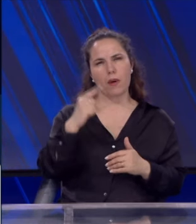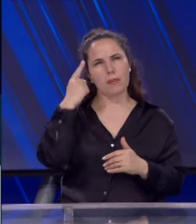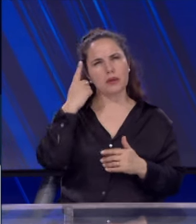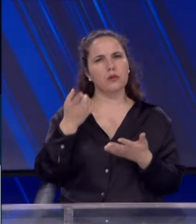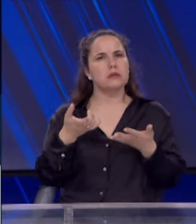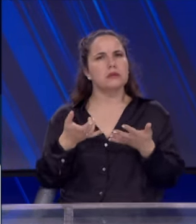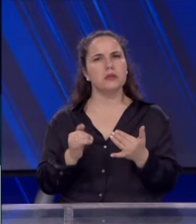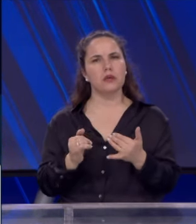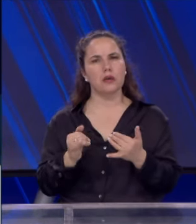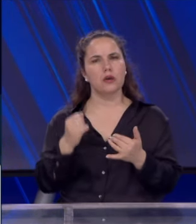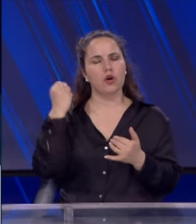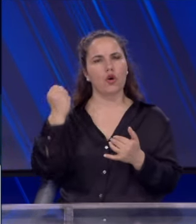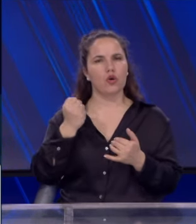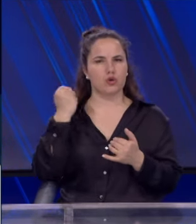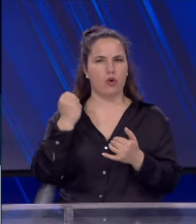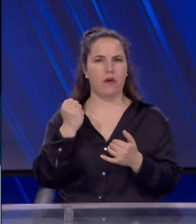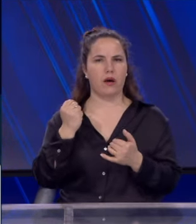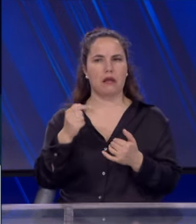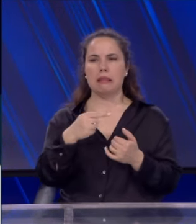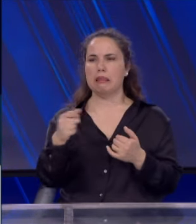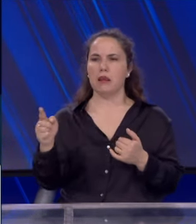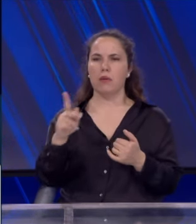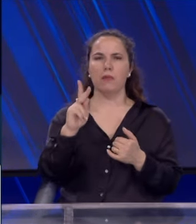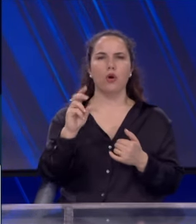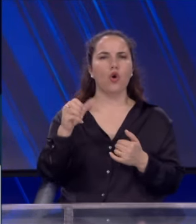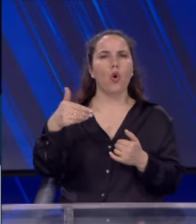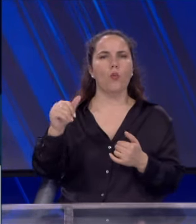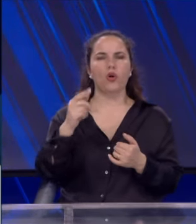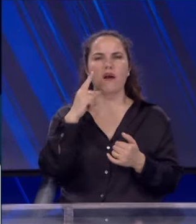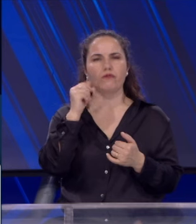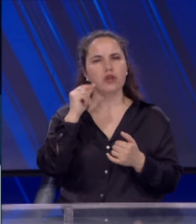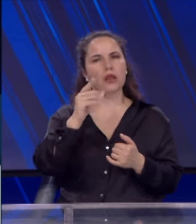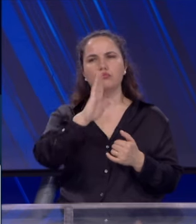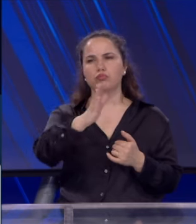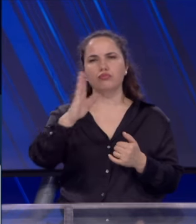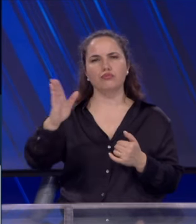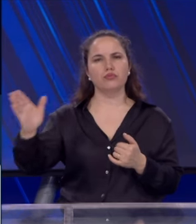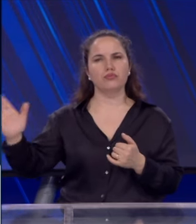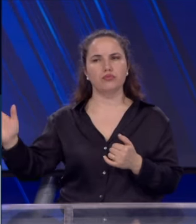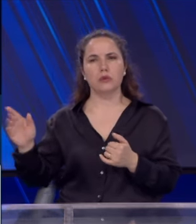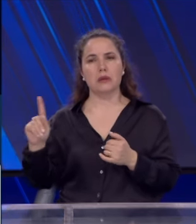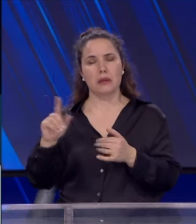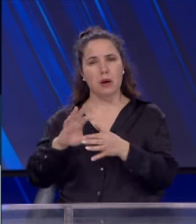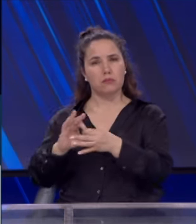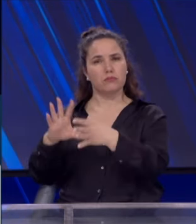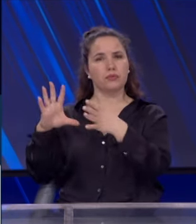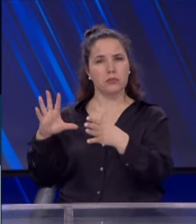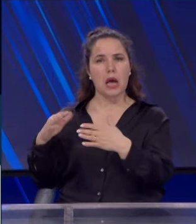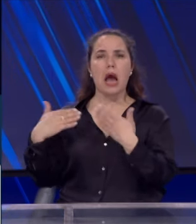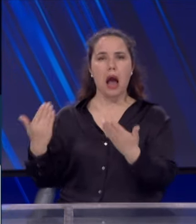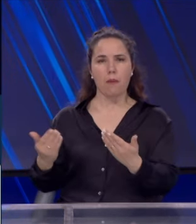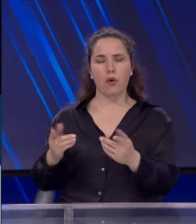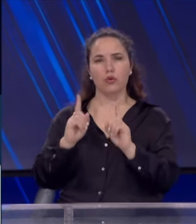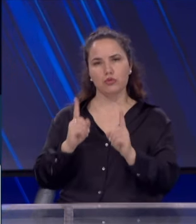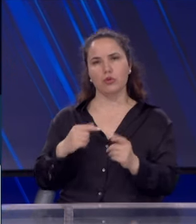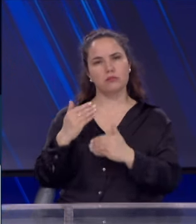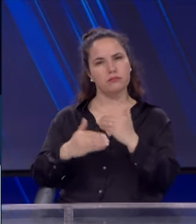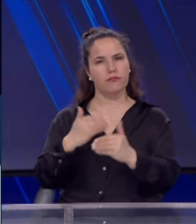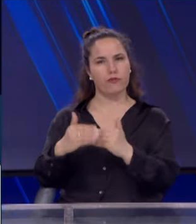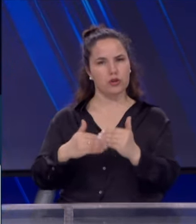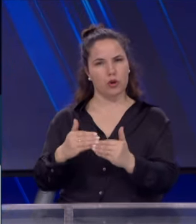asociacionit bashkësisë së komunave me shumicë serbe, prandaj Bashkimi Evropian i kërkon Kosovës që të shmangë veprimet e njanshme që mund të